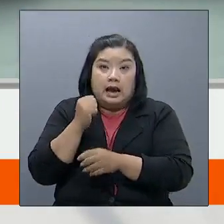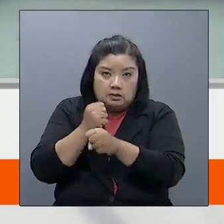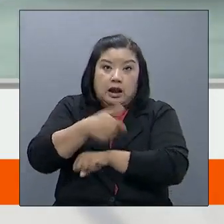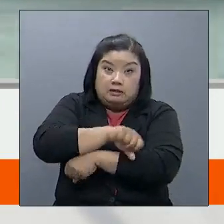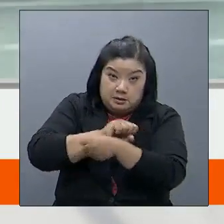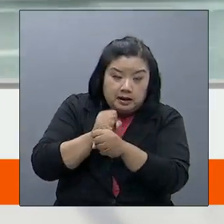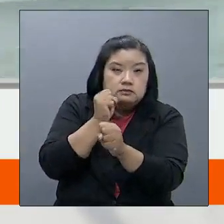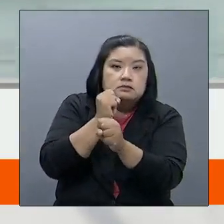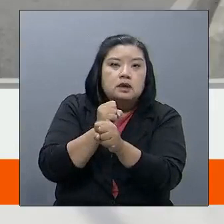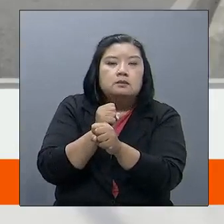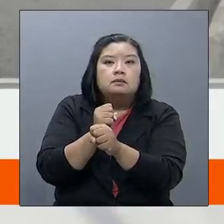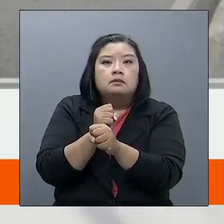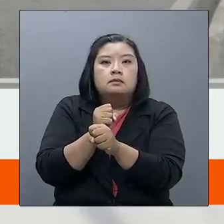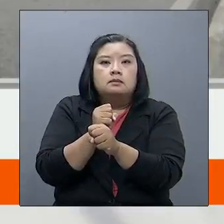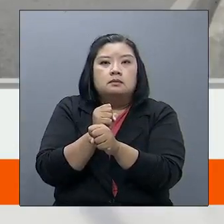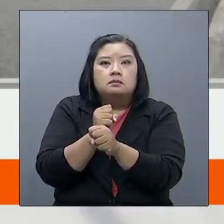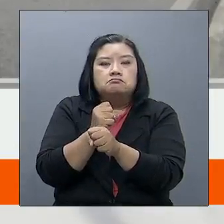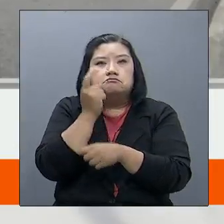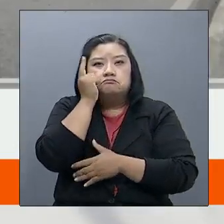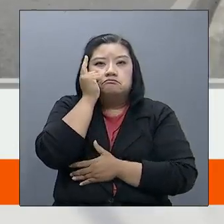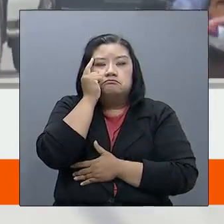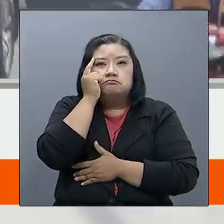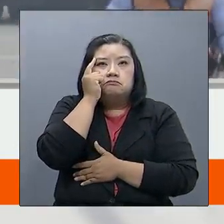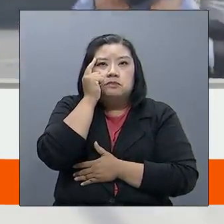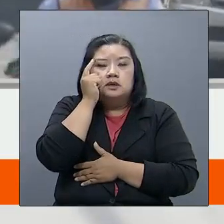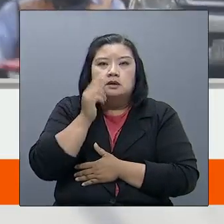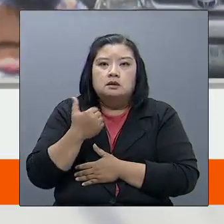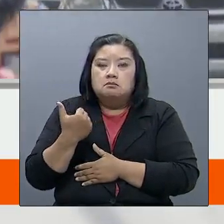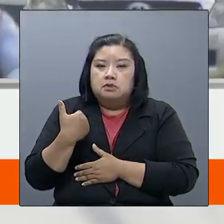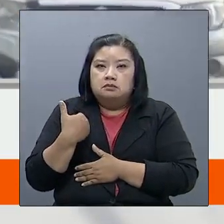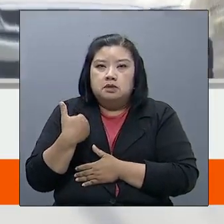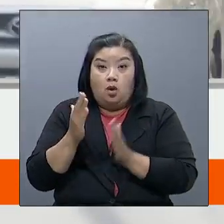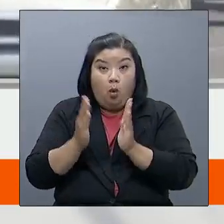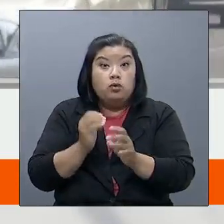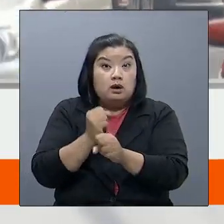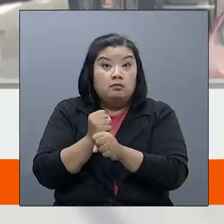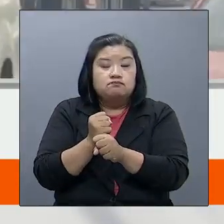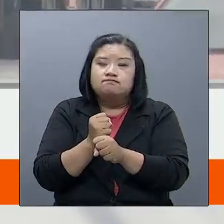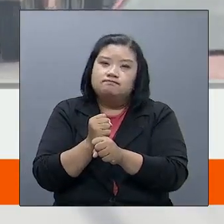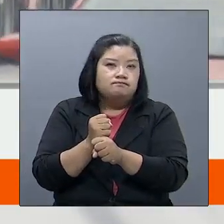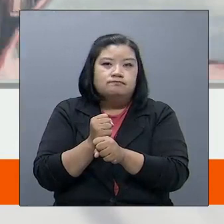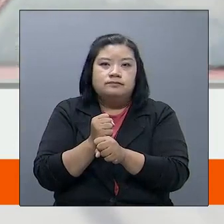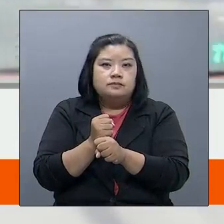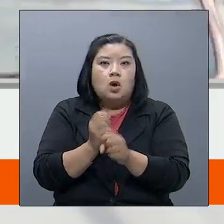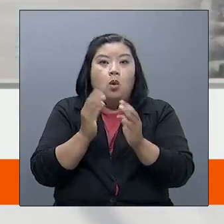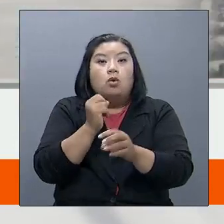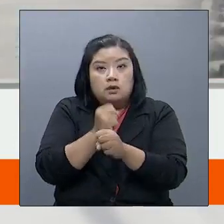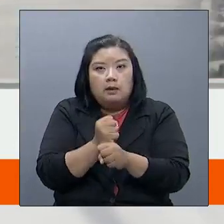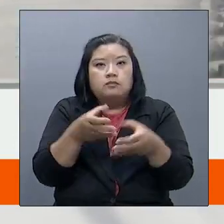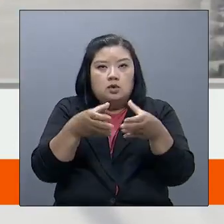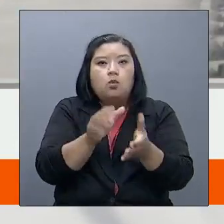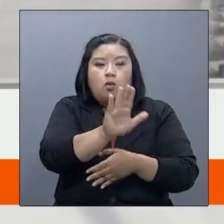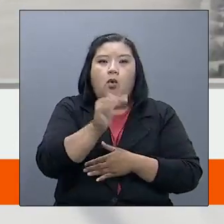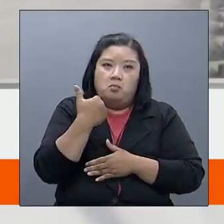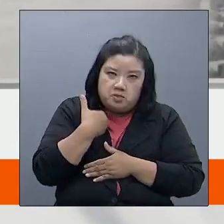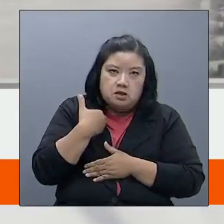เนี่ยมันไม่ได้ใช้เครื่องจักรมันใช้มนุษย ์ มนุษย์เนี่ยแต่ละองค์กรมันมีทั้งดี